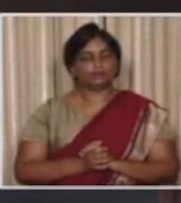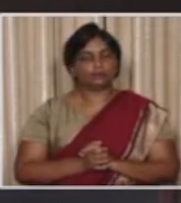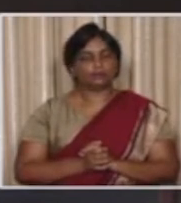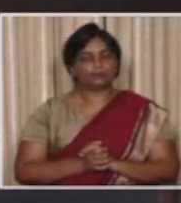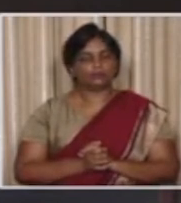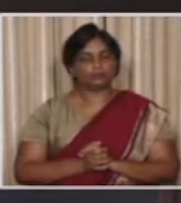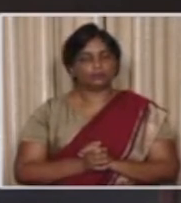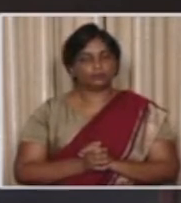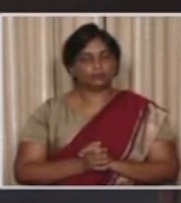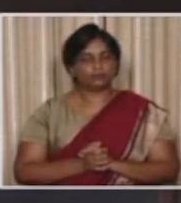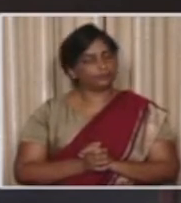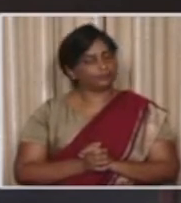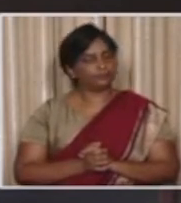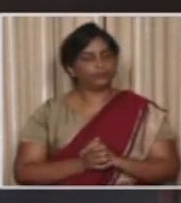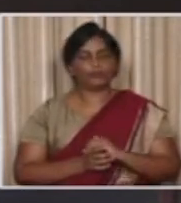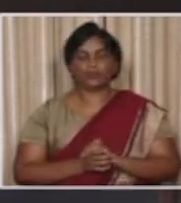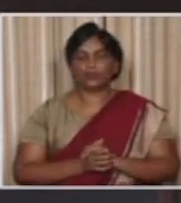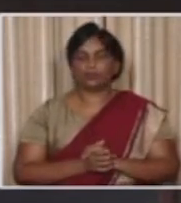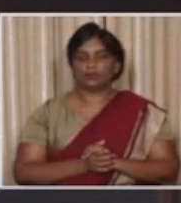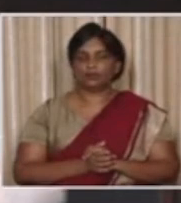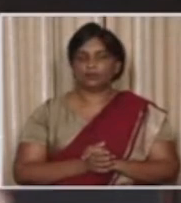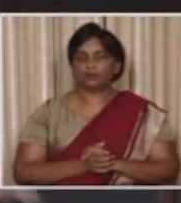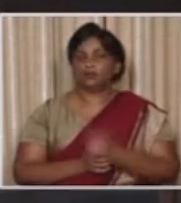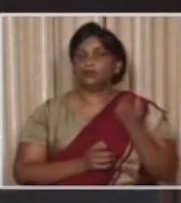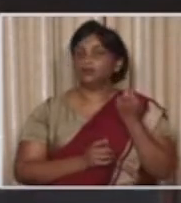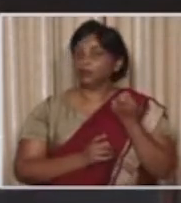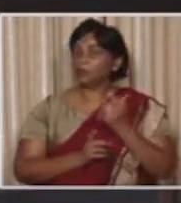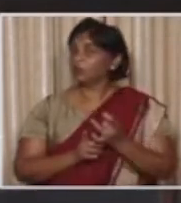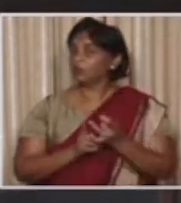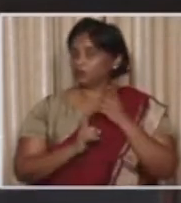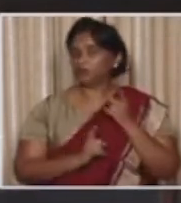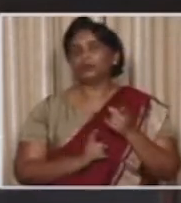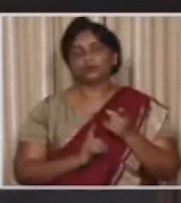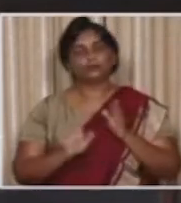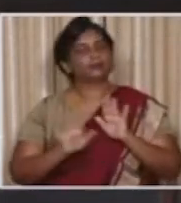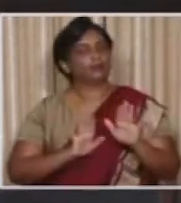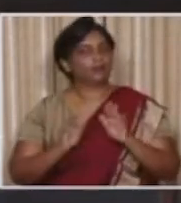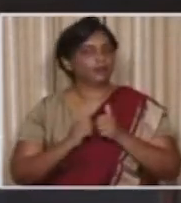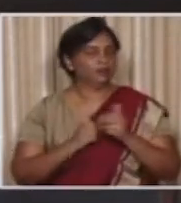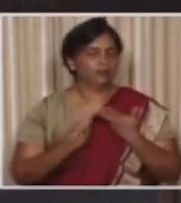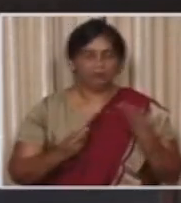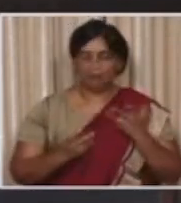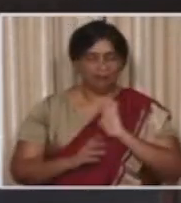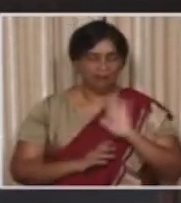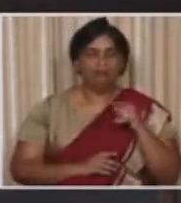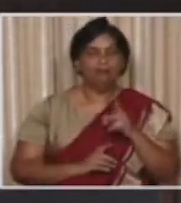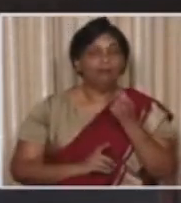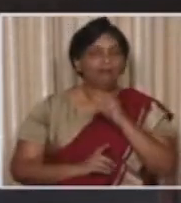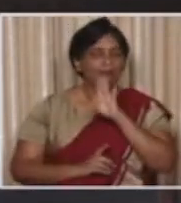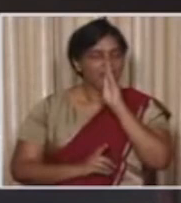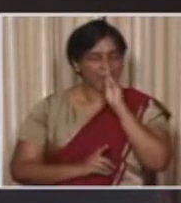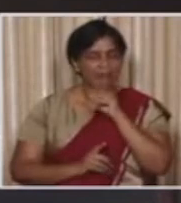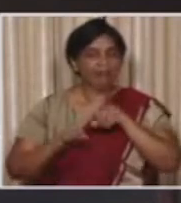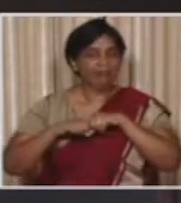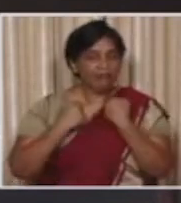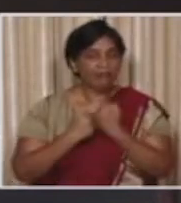cost plus as an overall pharmaceutical pricing policy. මේ මිල අනුව මිල පාලනය කරන්නට එපා. මේ මිල කියන එක බොරු.